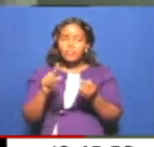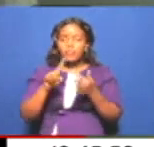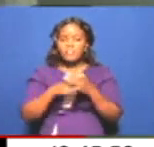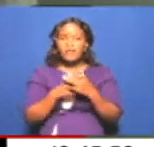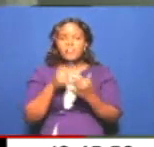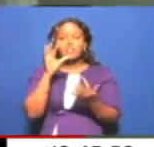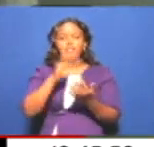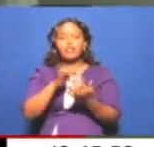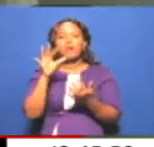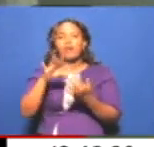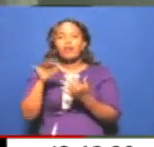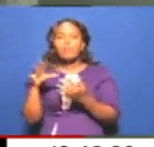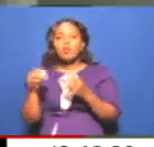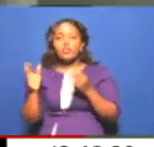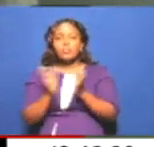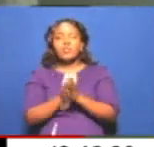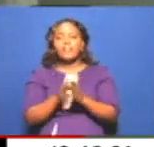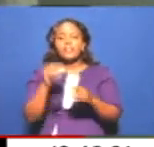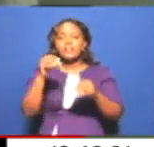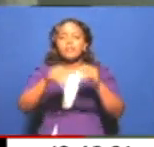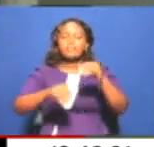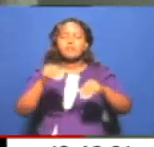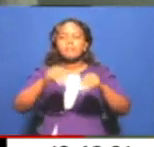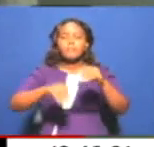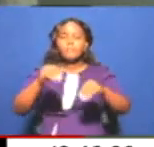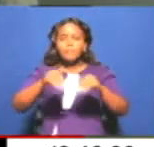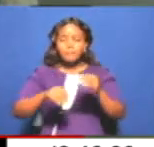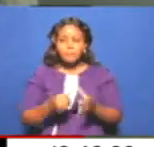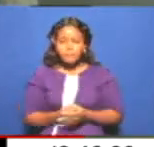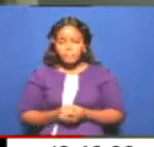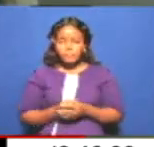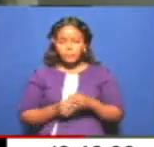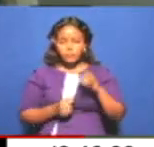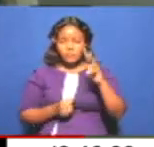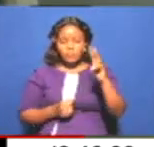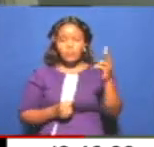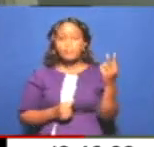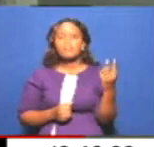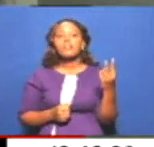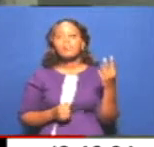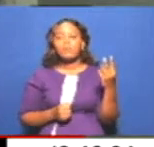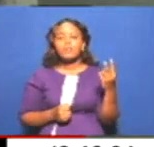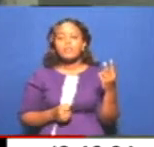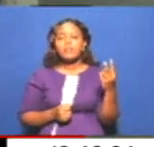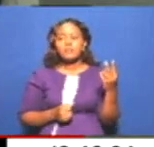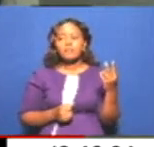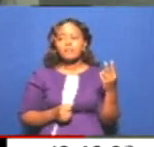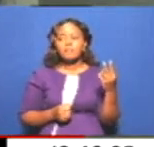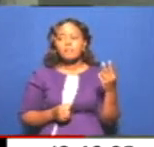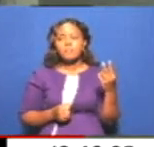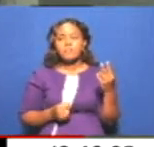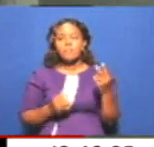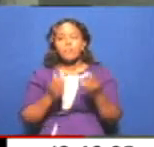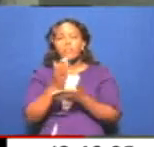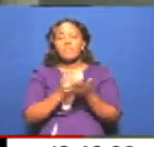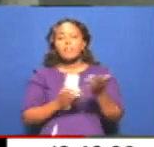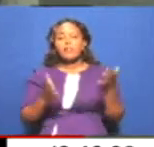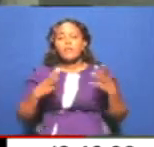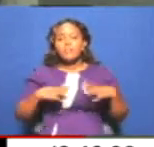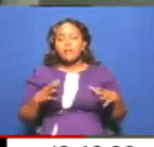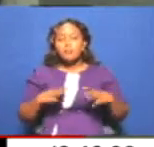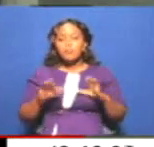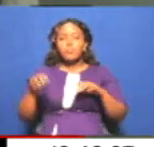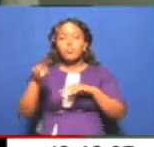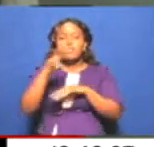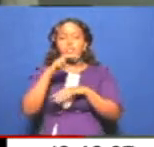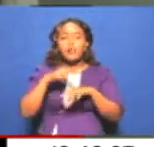basi uchaguzi. Aya pili, tunaloliona katika wabunge wetu wale pengine katika the National Assembly